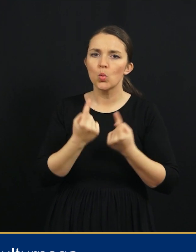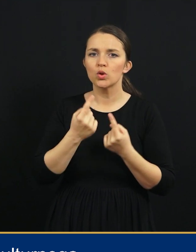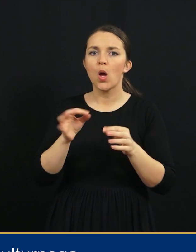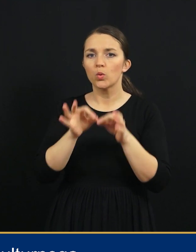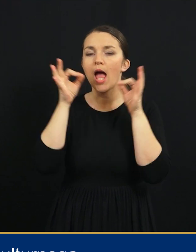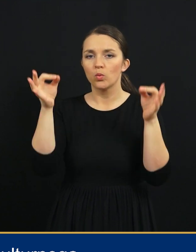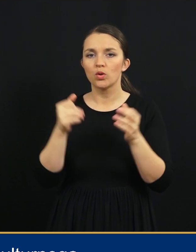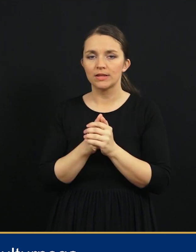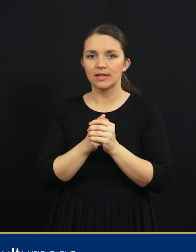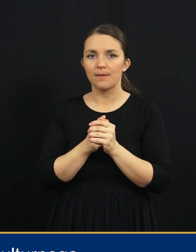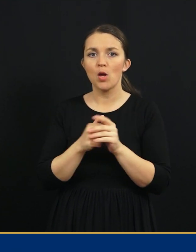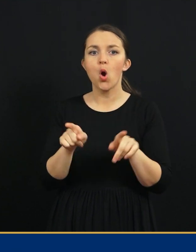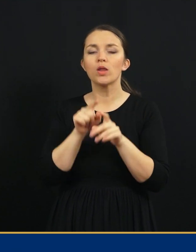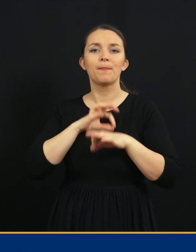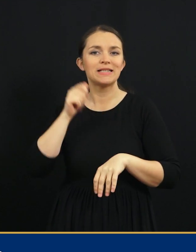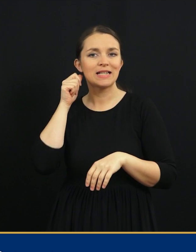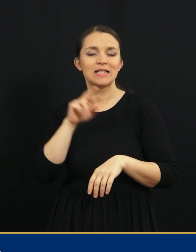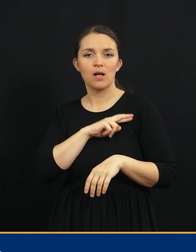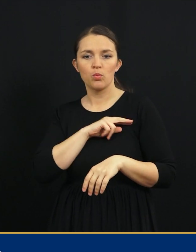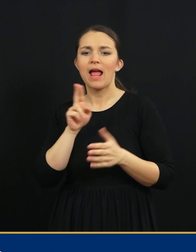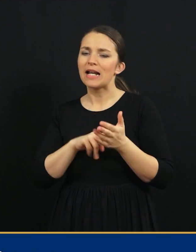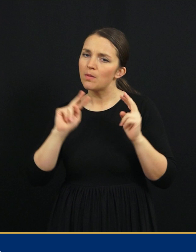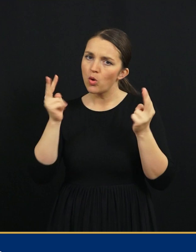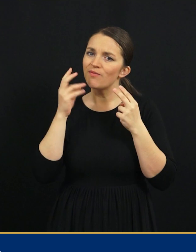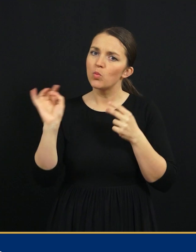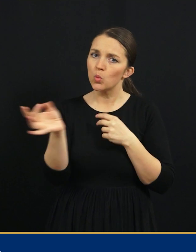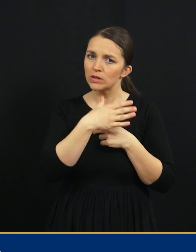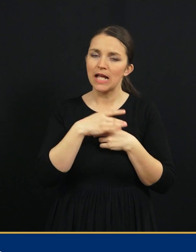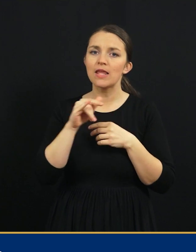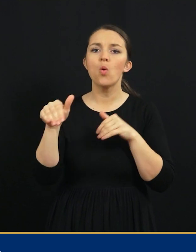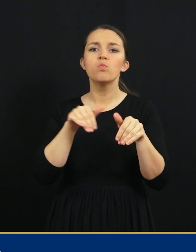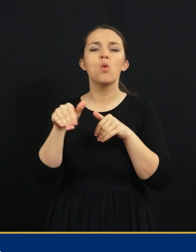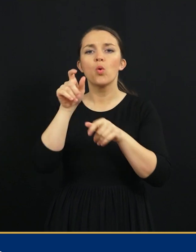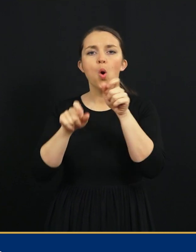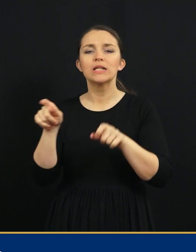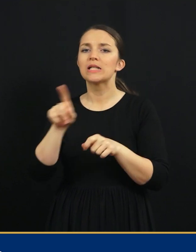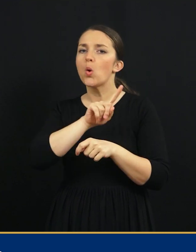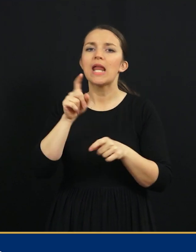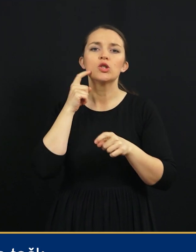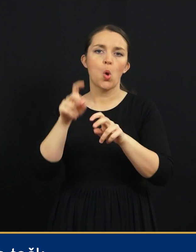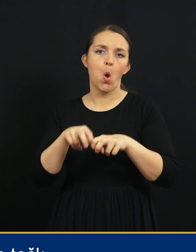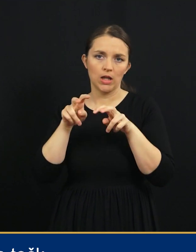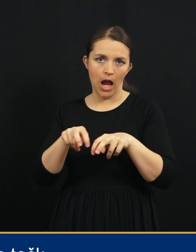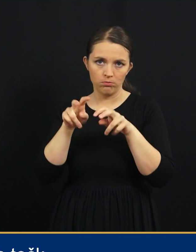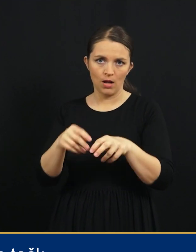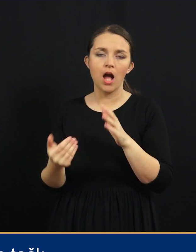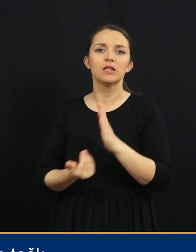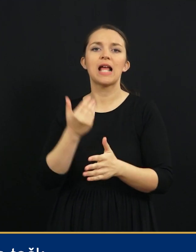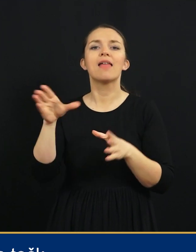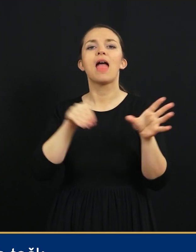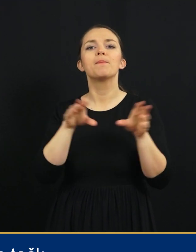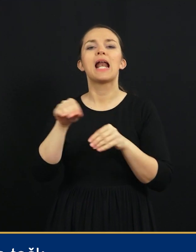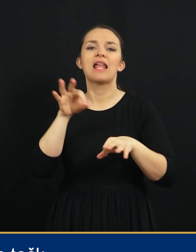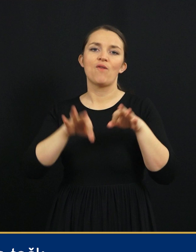diskurza v javnosti. Kot predsednica Republike res pozivam vse, da se upokojencev ne zlorablja